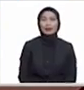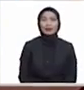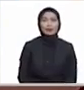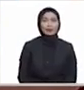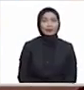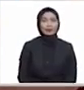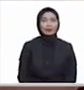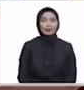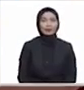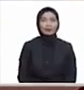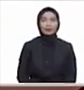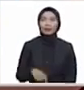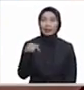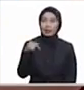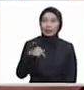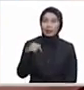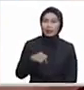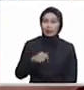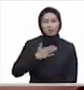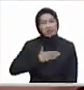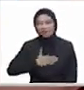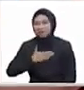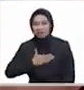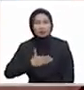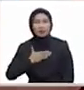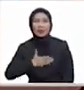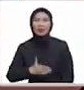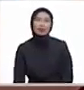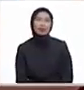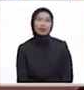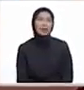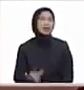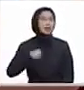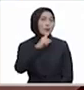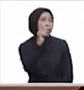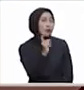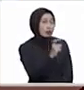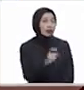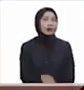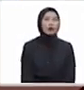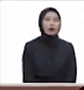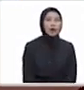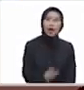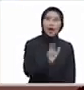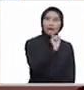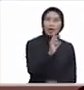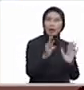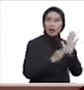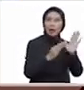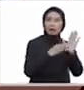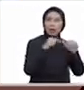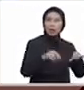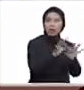yang sangat memprihatinkan. Maka untuk itu pertanyaan saya adalah bagaimana cara mengatasi masalah ini